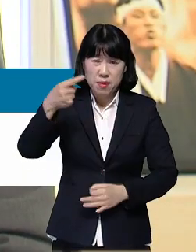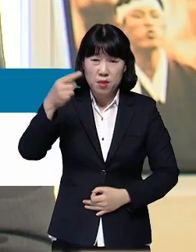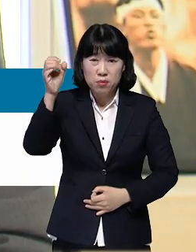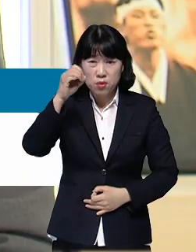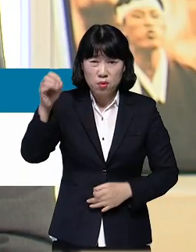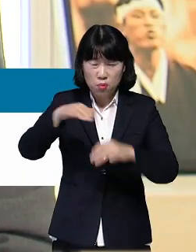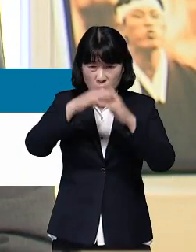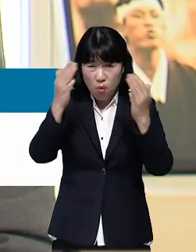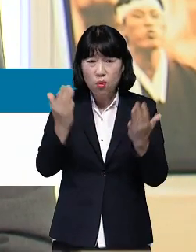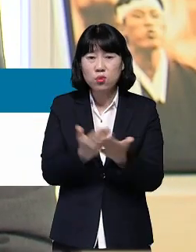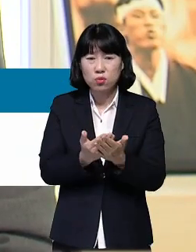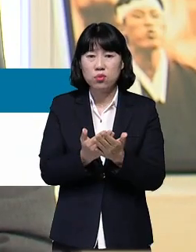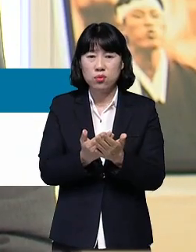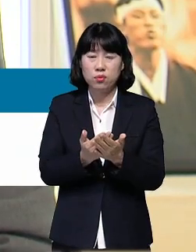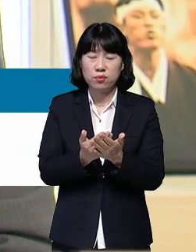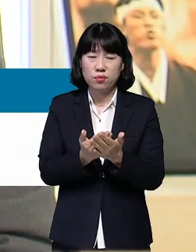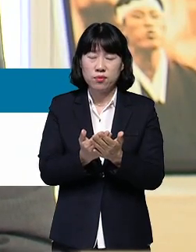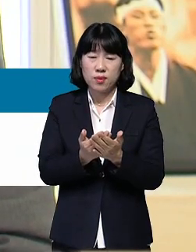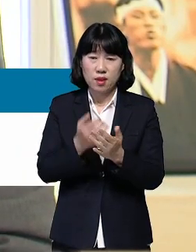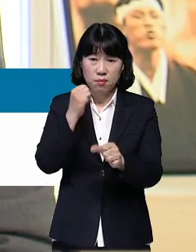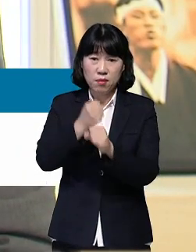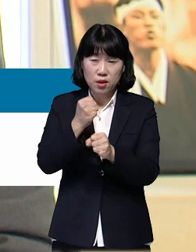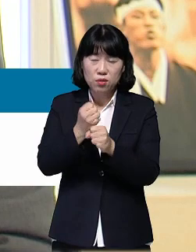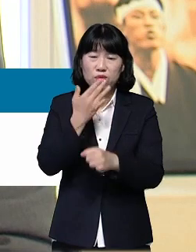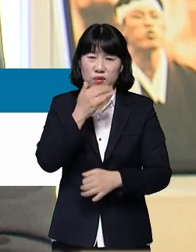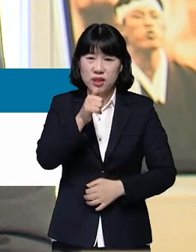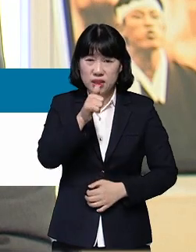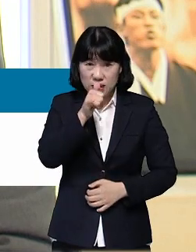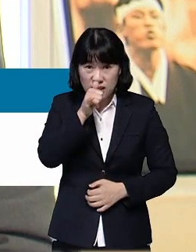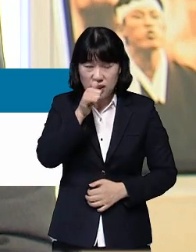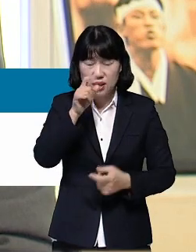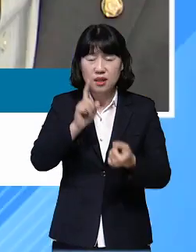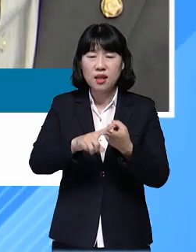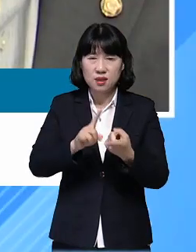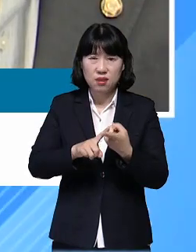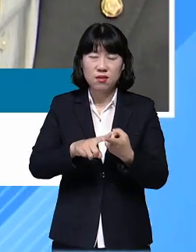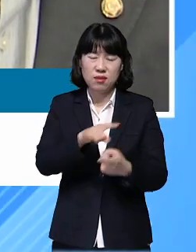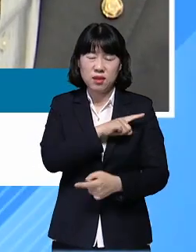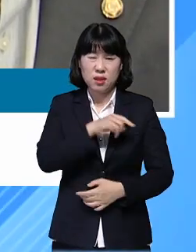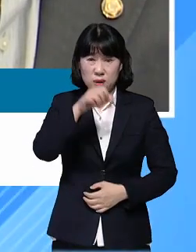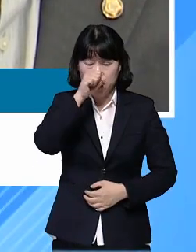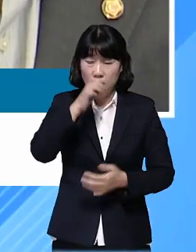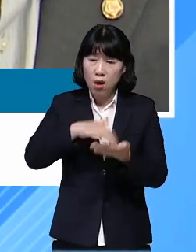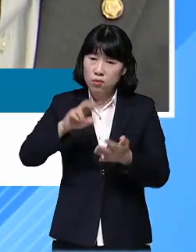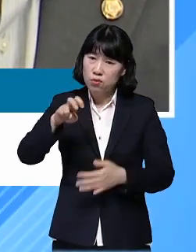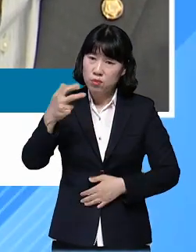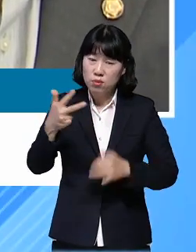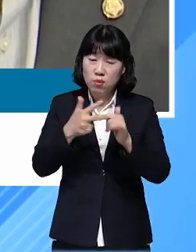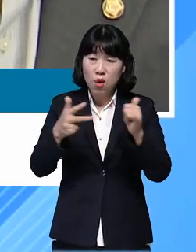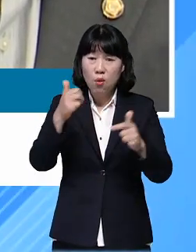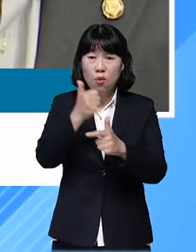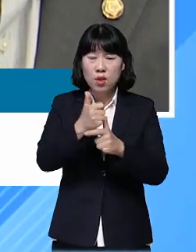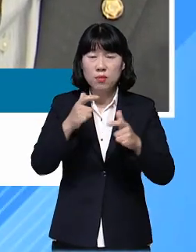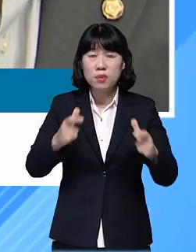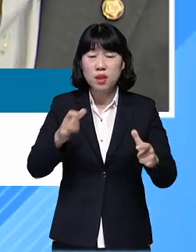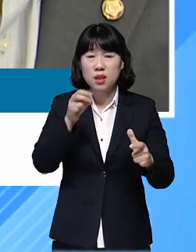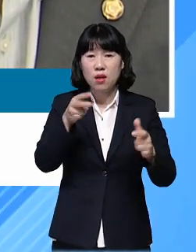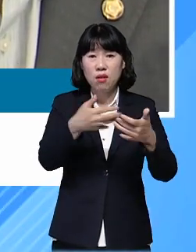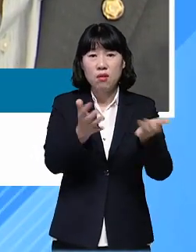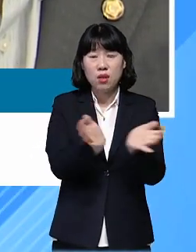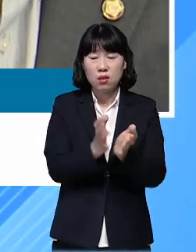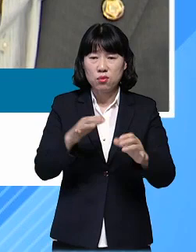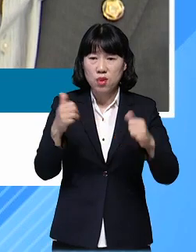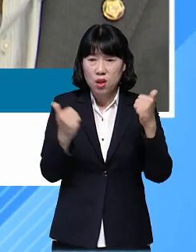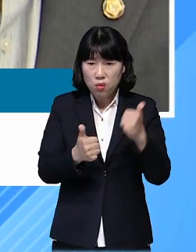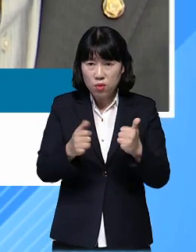그 법안으로 결실을 맺을 수 있어서 그게 가장 좋았습니다. 27명의 저희 호남 여당